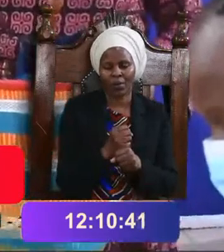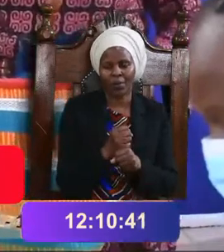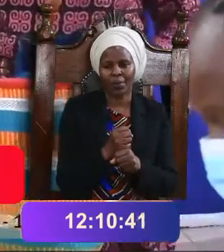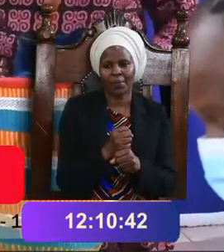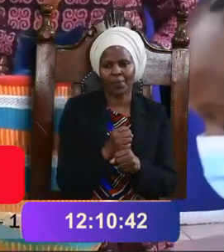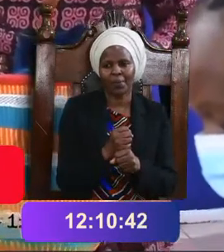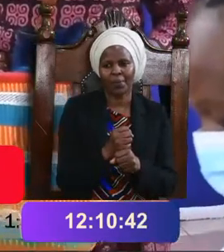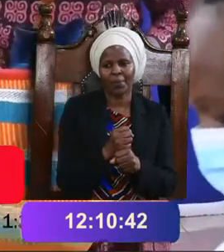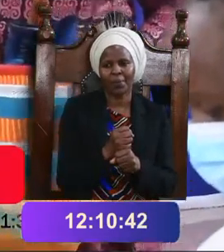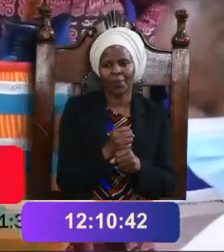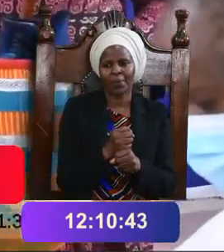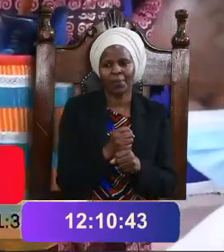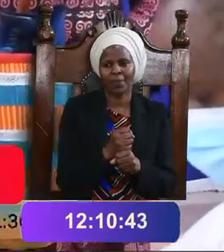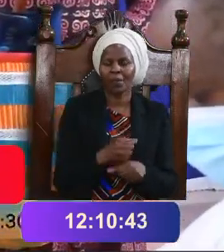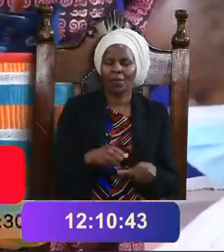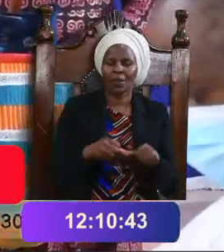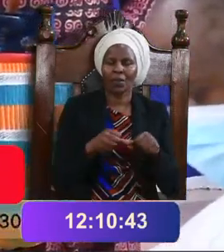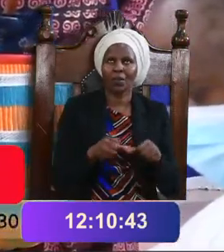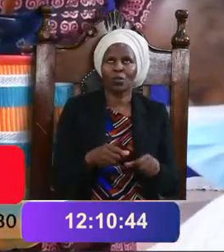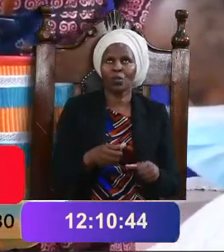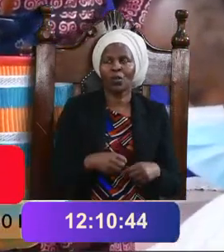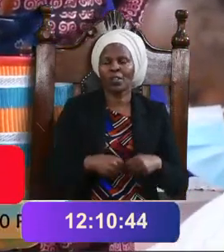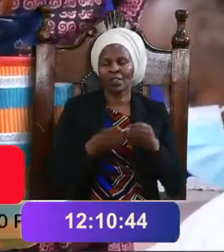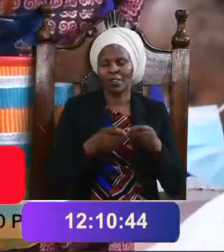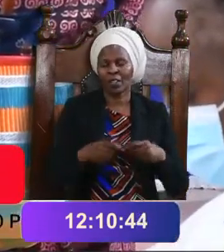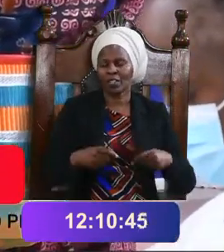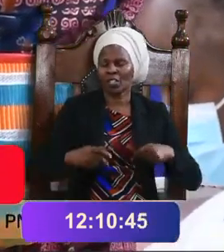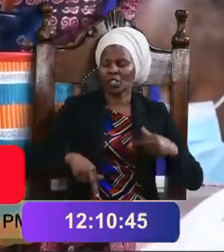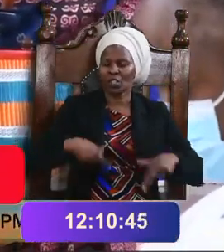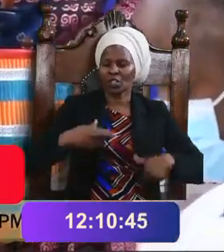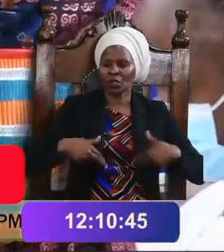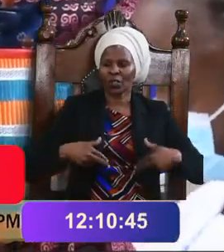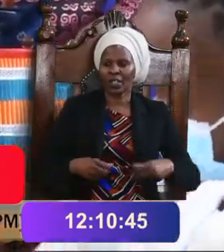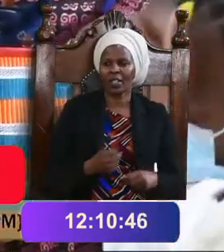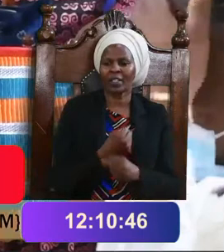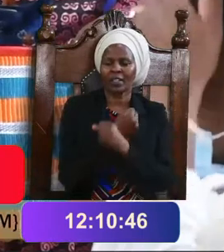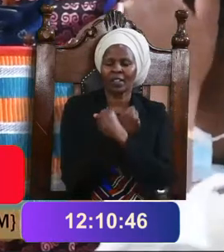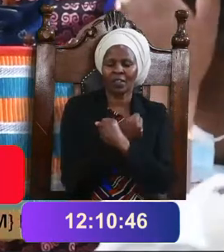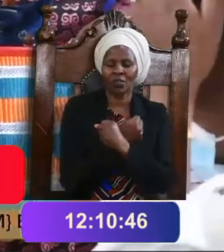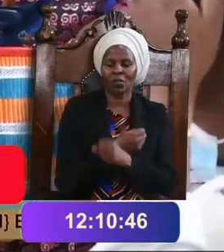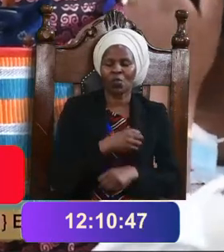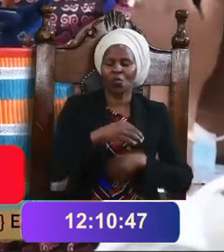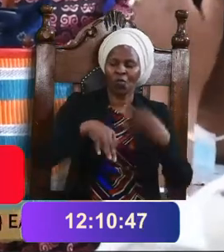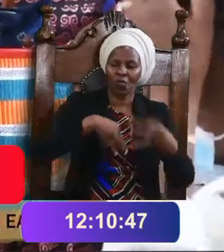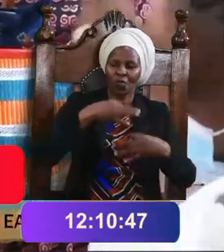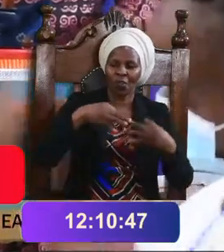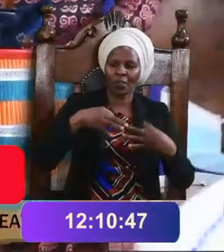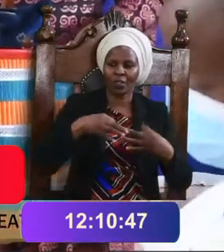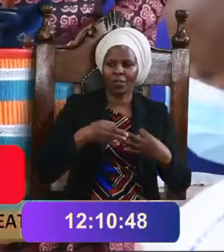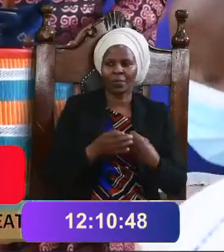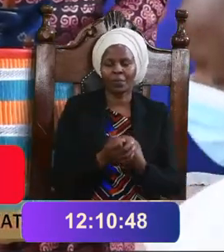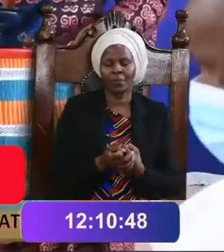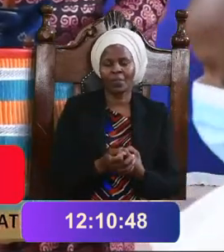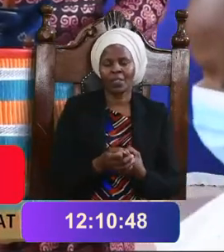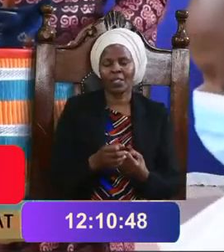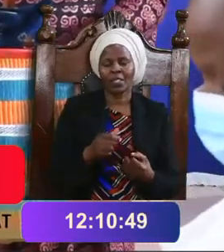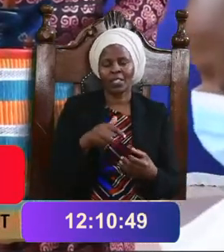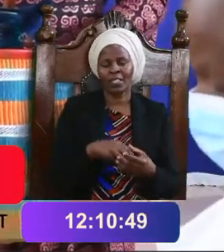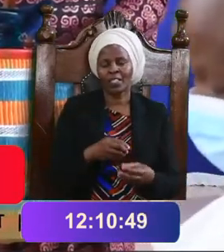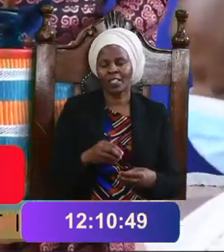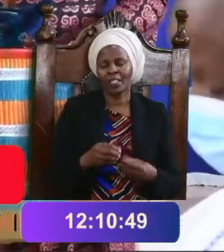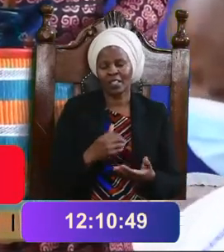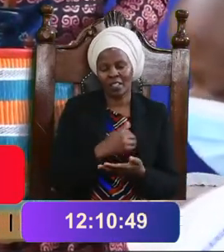zitatenda. Zidi kutupa furaha na upendo wa kushiriki katika